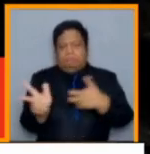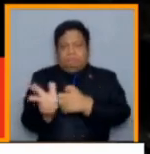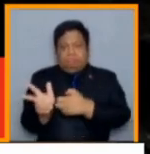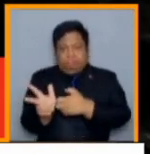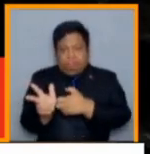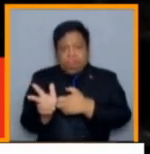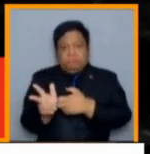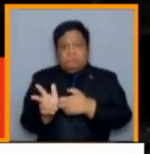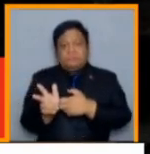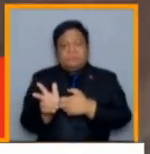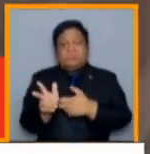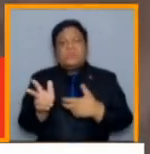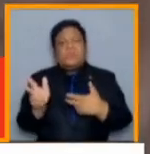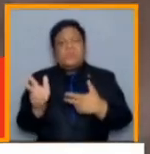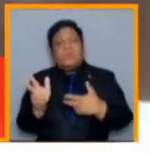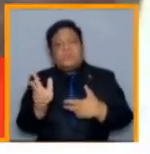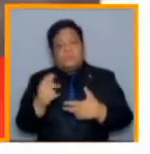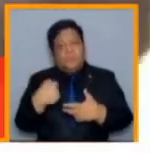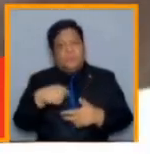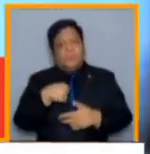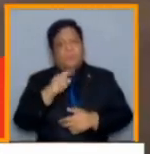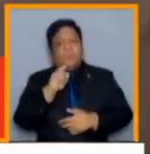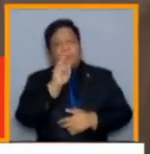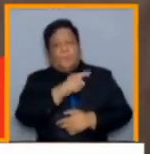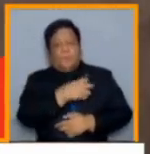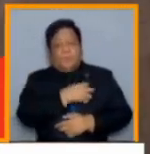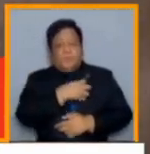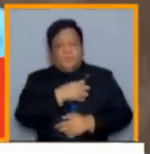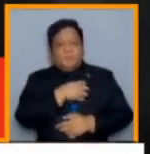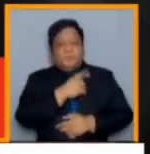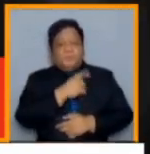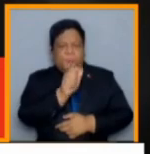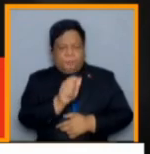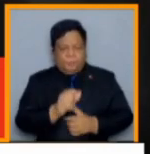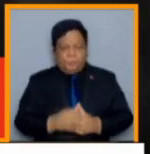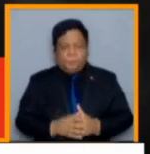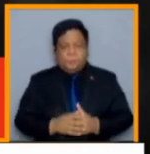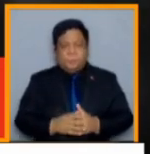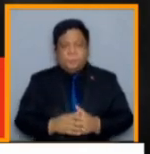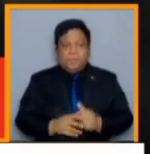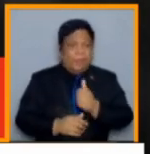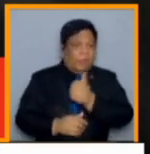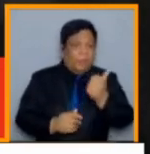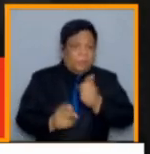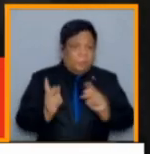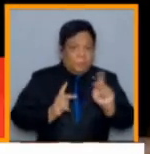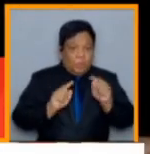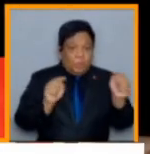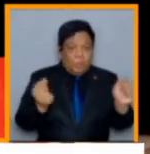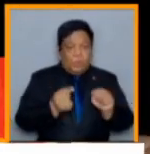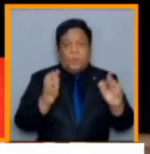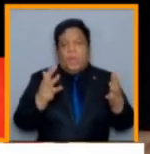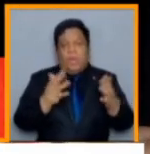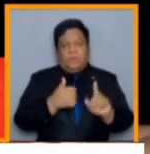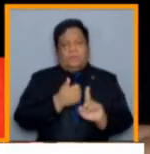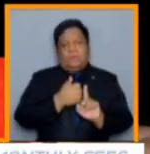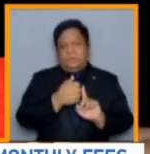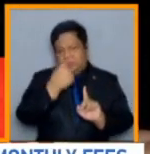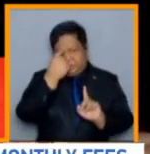ako sa presinto, tumawag ako ng polis. Wala namang ibang nasaktan sa insidente. Mag-isa lang daw si Ocampo sa sasakyan. Galing daw siya